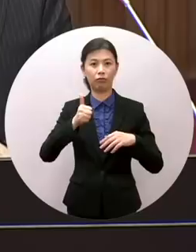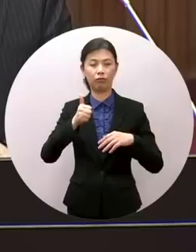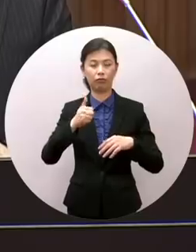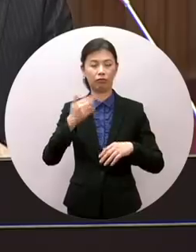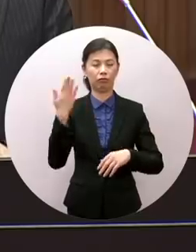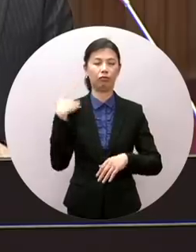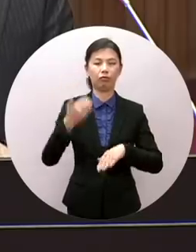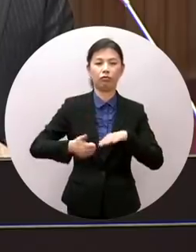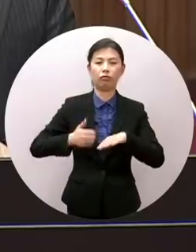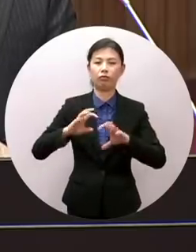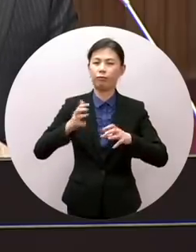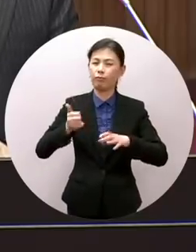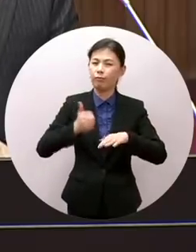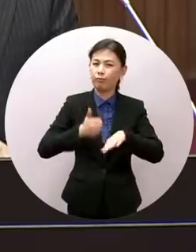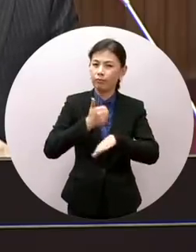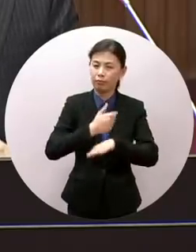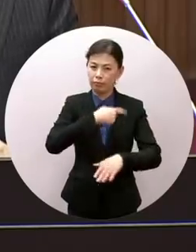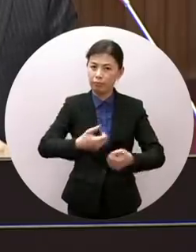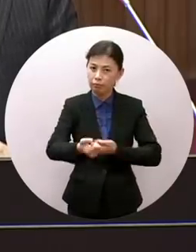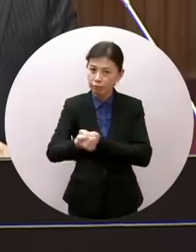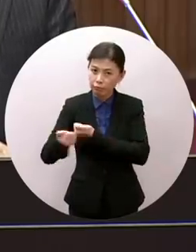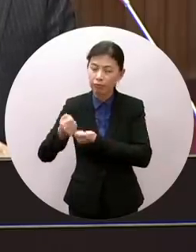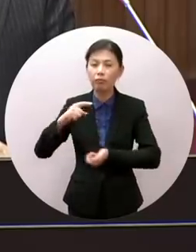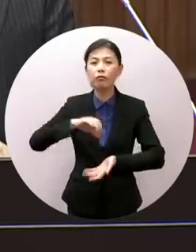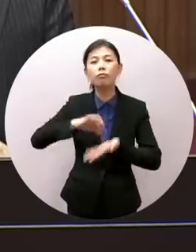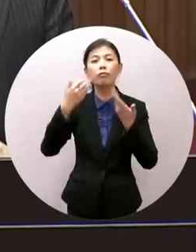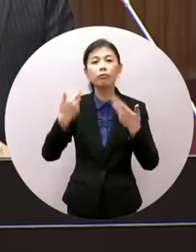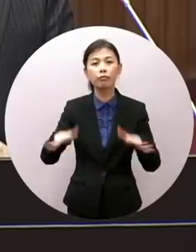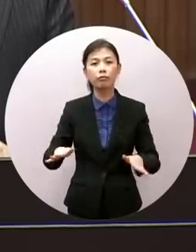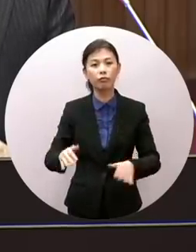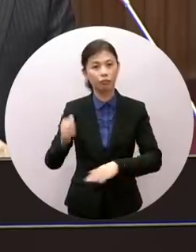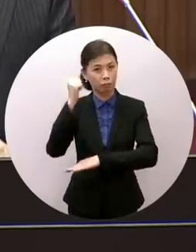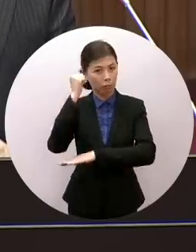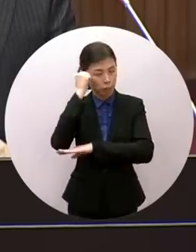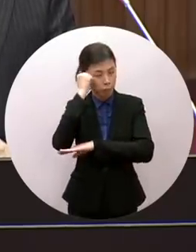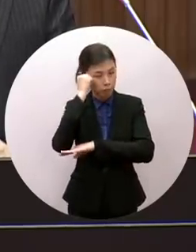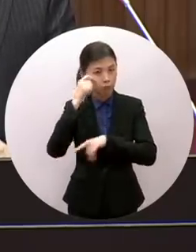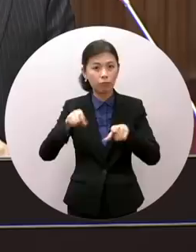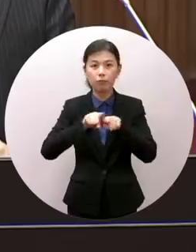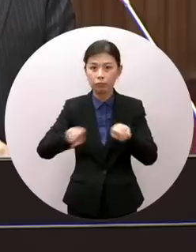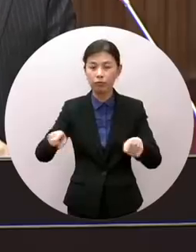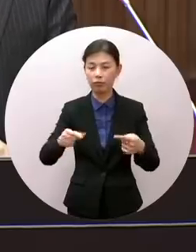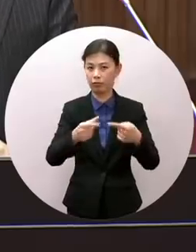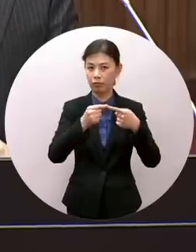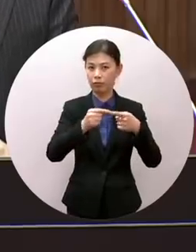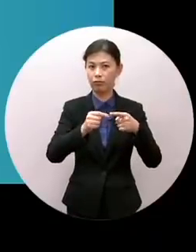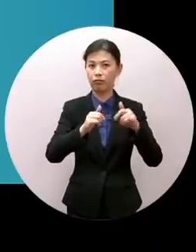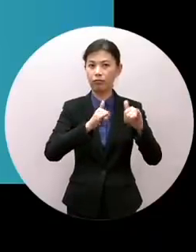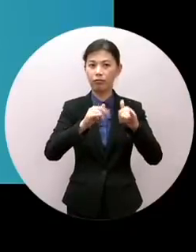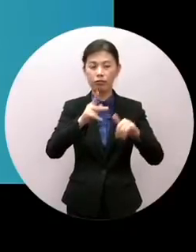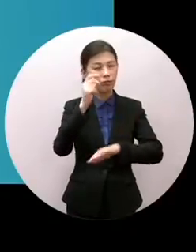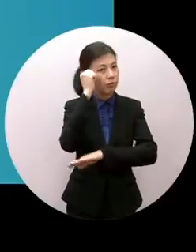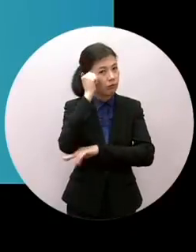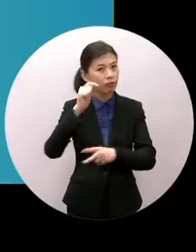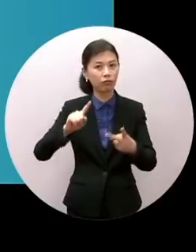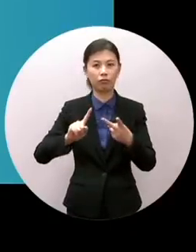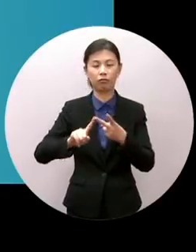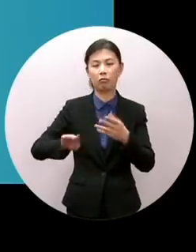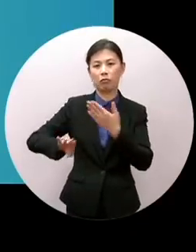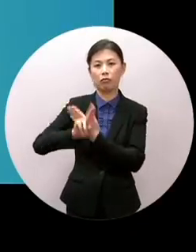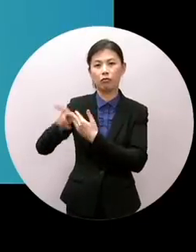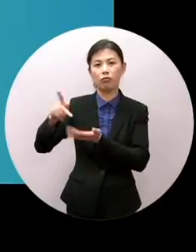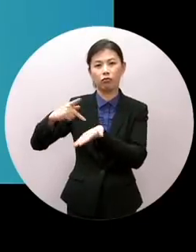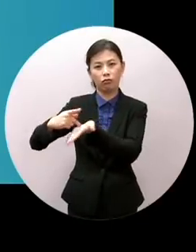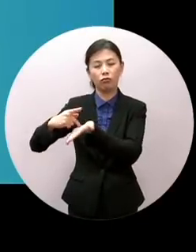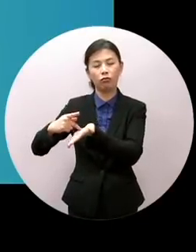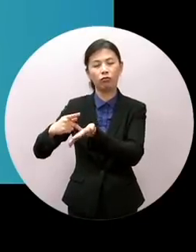政见是说，居住正义有2个要素，我们要做到，第一个是社会住宅，第二个是包租代管，然后